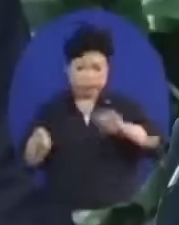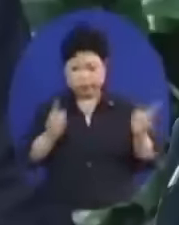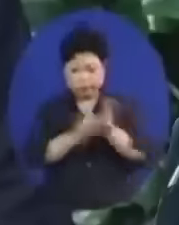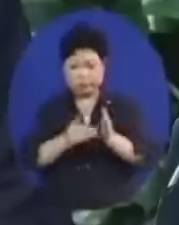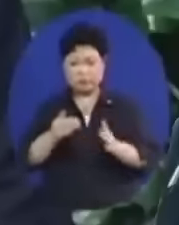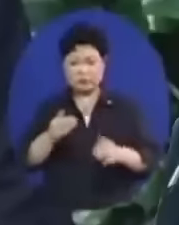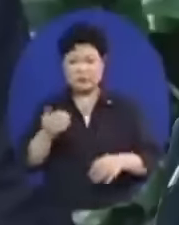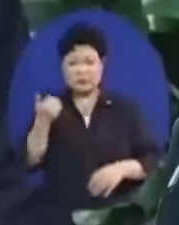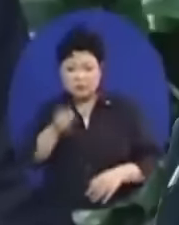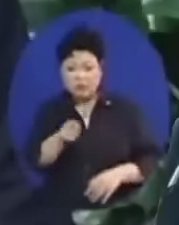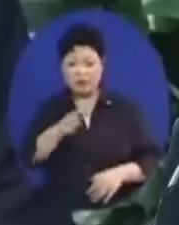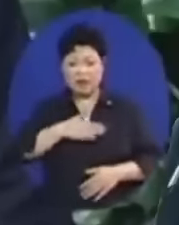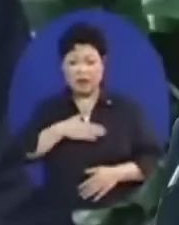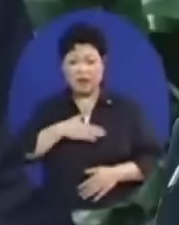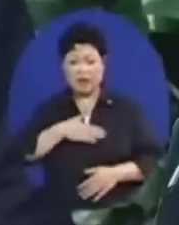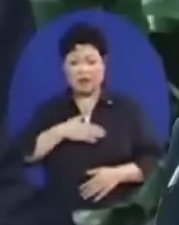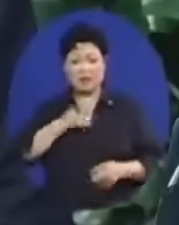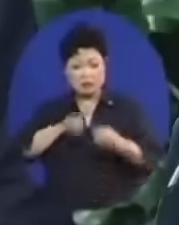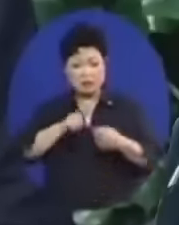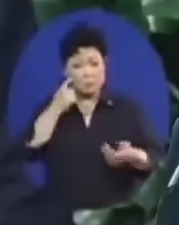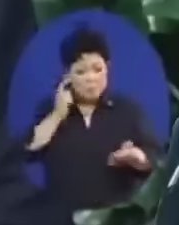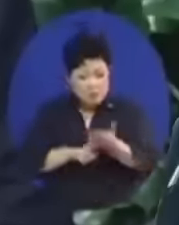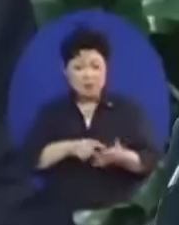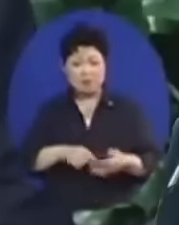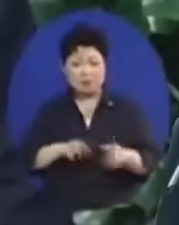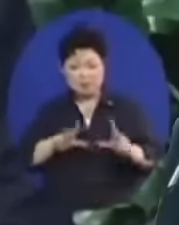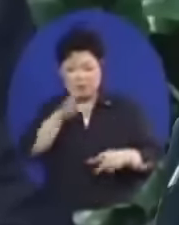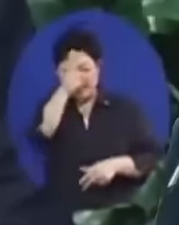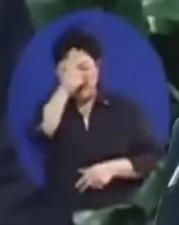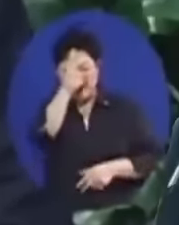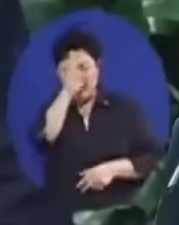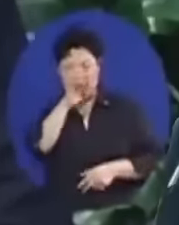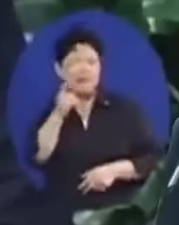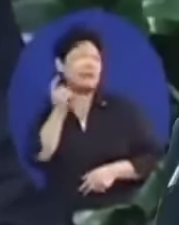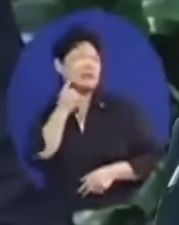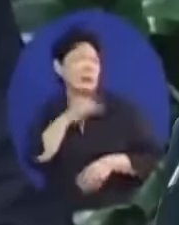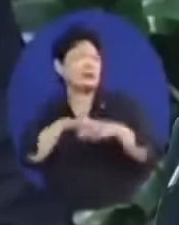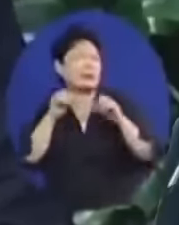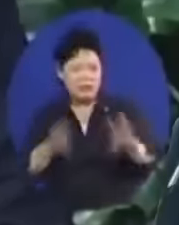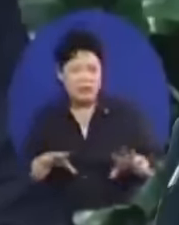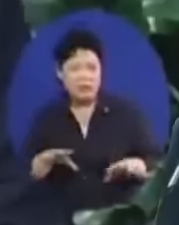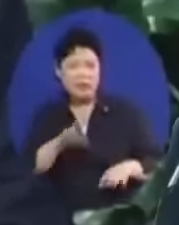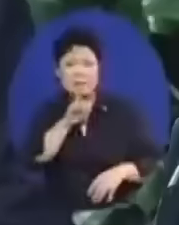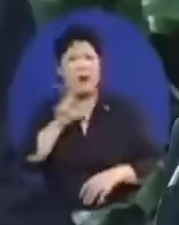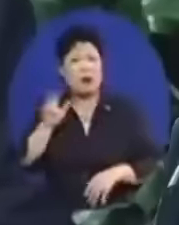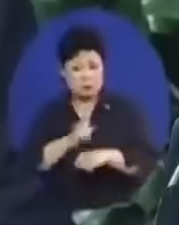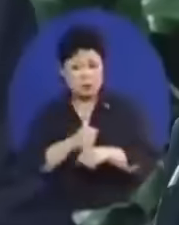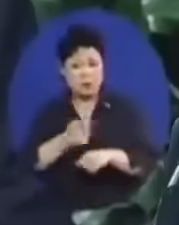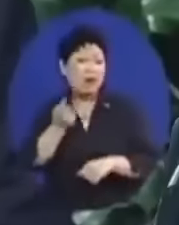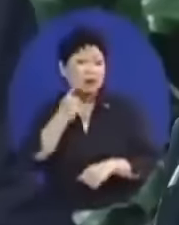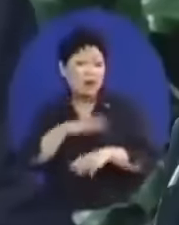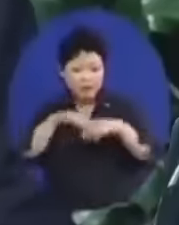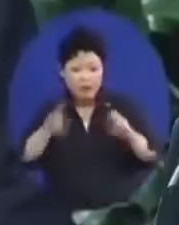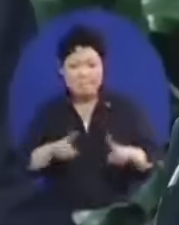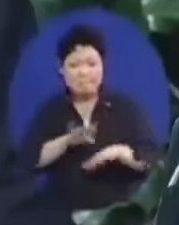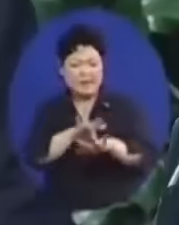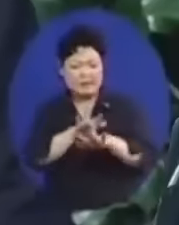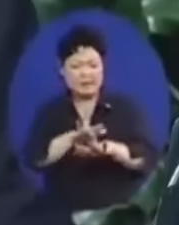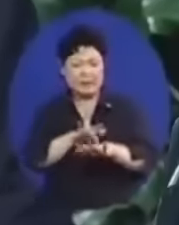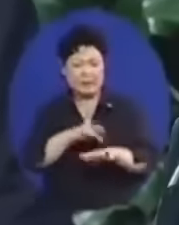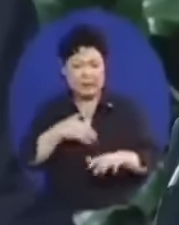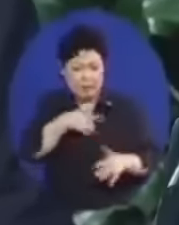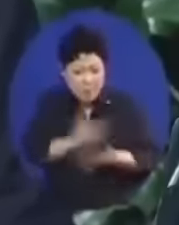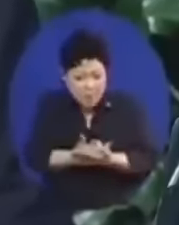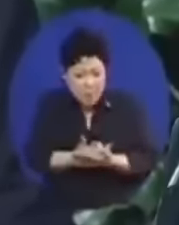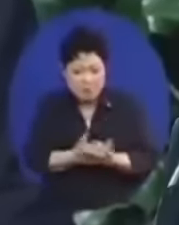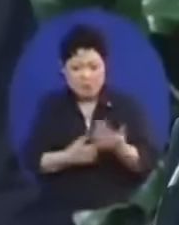나의 정체성이요 진실한 나다. 지금 병든 것 거짓되고 헛된 것이다. 거짓되고 헛된 마귀가